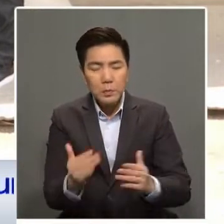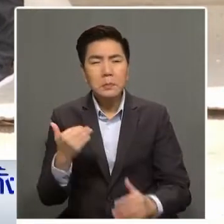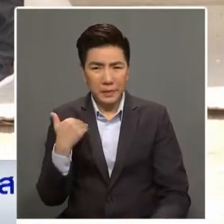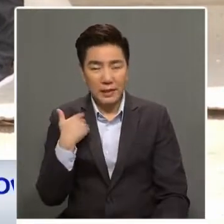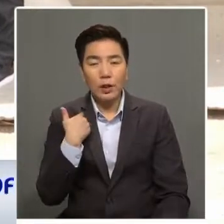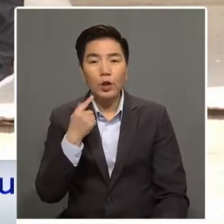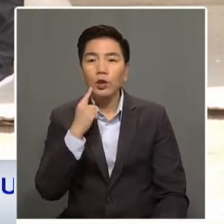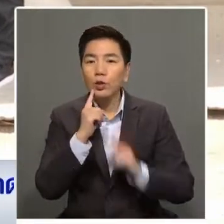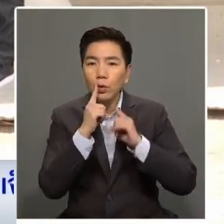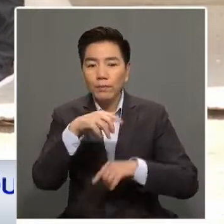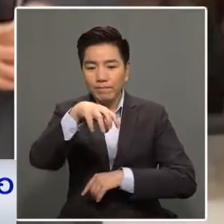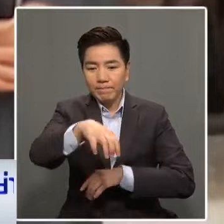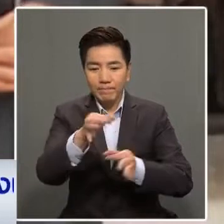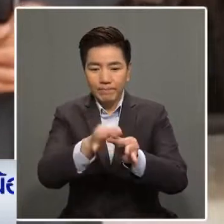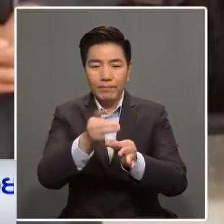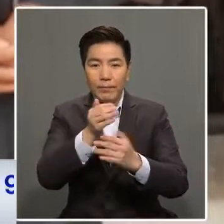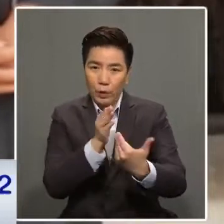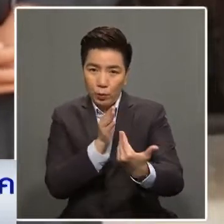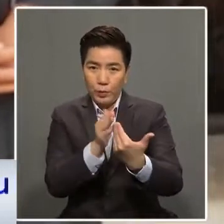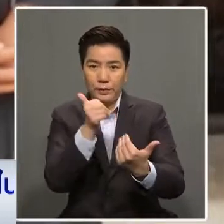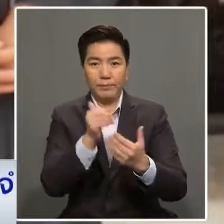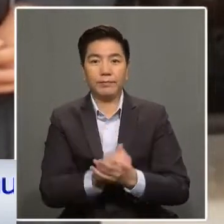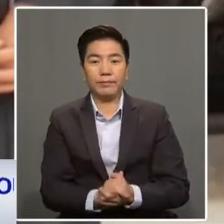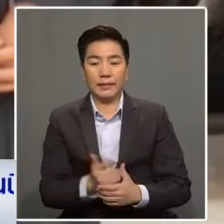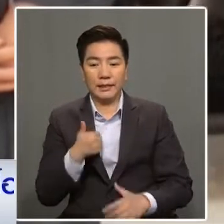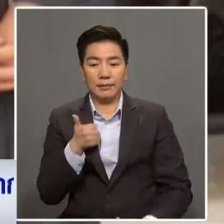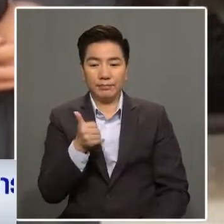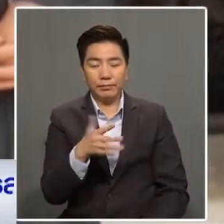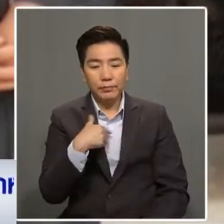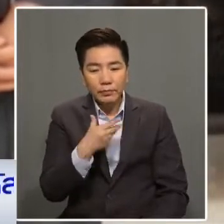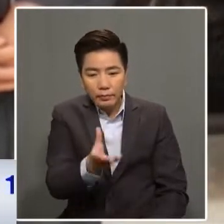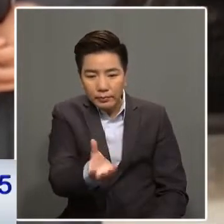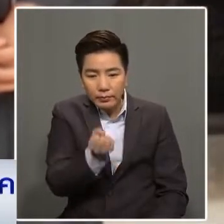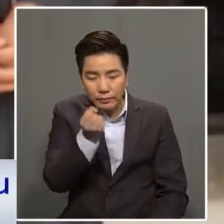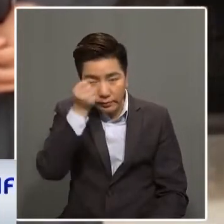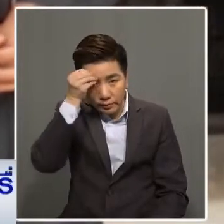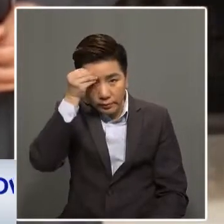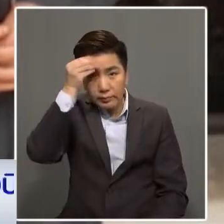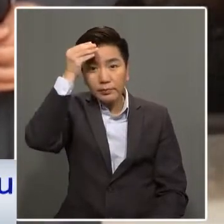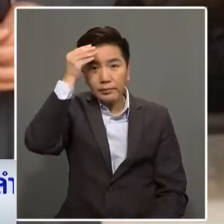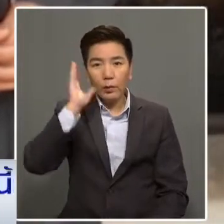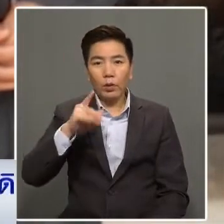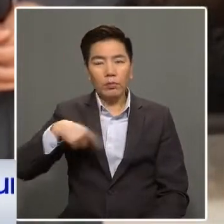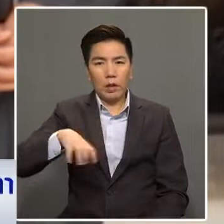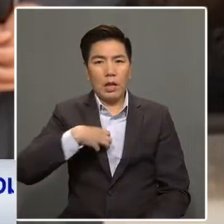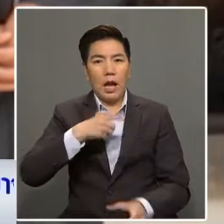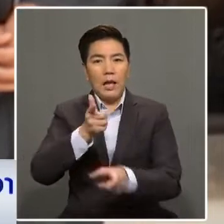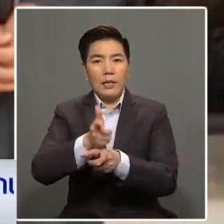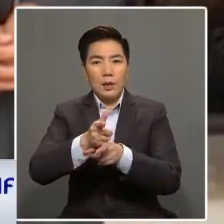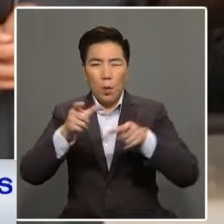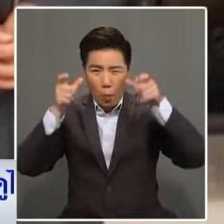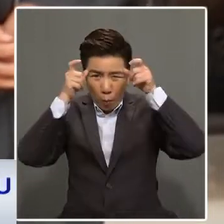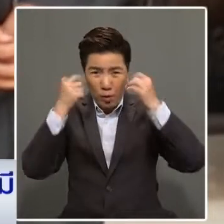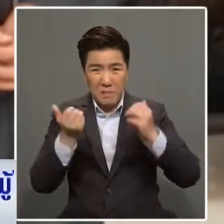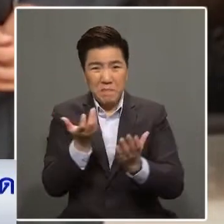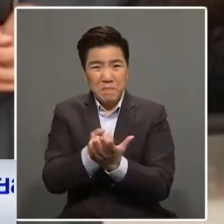ารถติดต่อได้ตลอดเวลาครับ เฮียครับไหนๆก็มาแล้วเอาความรู้ให้กับคนที่ผมเชื่อว่าหลายท่านอยากจะเลี้ยงวัวเพราะว่าวัวแพงต